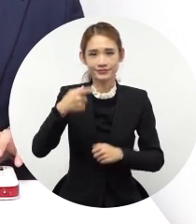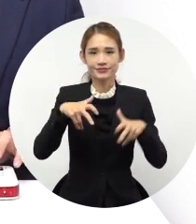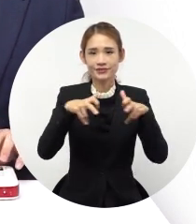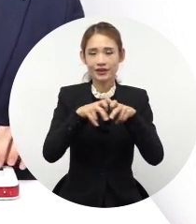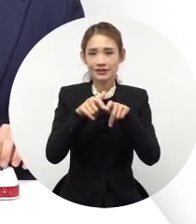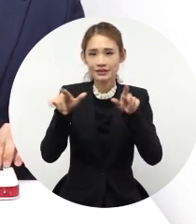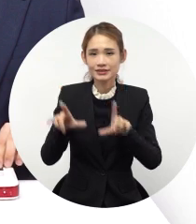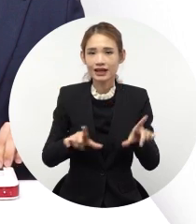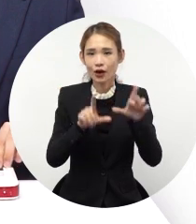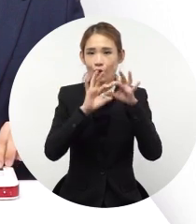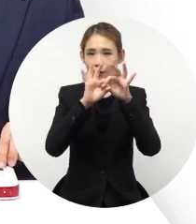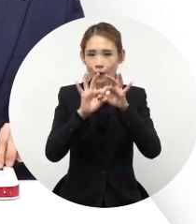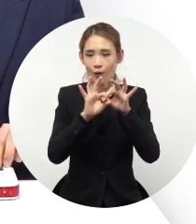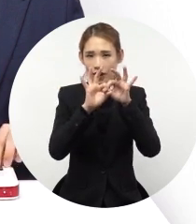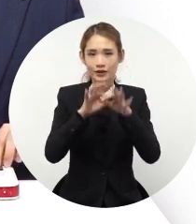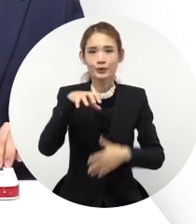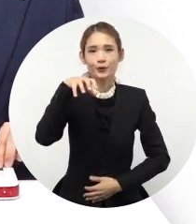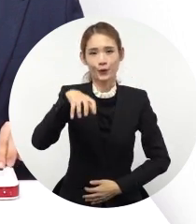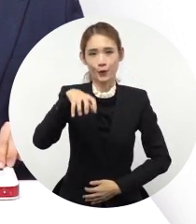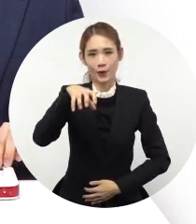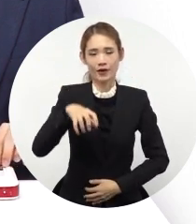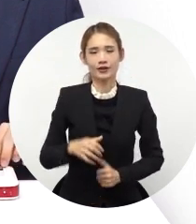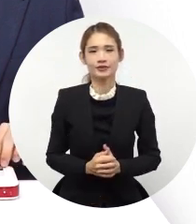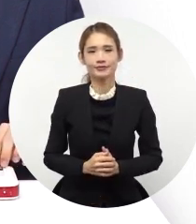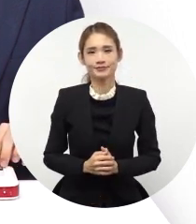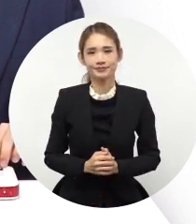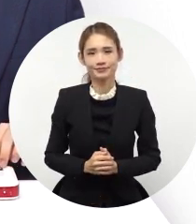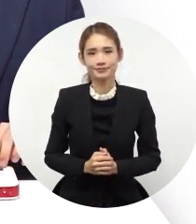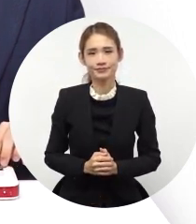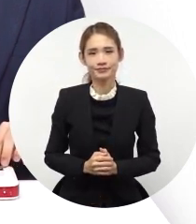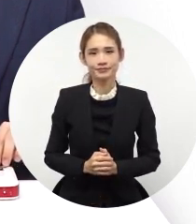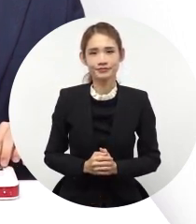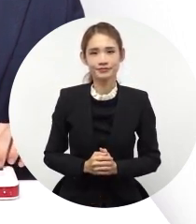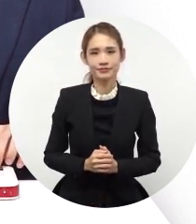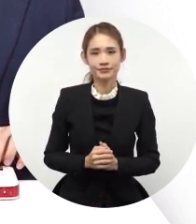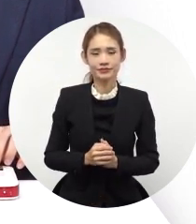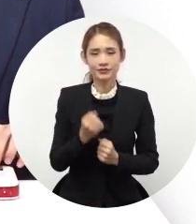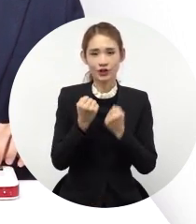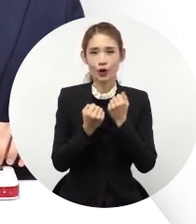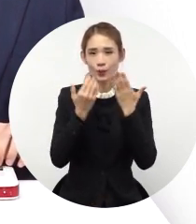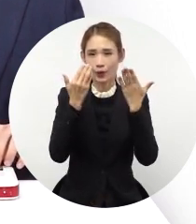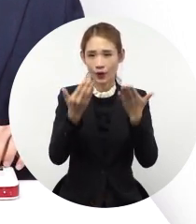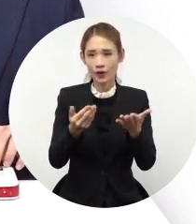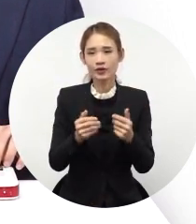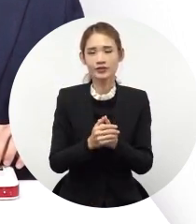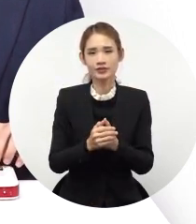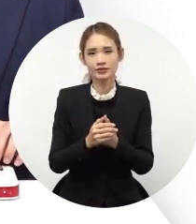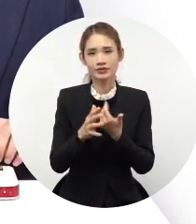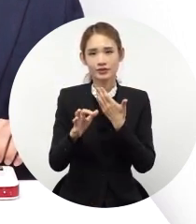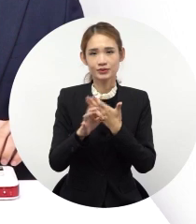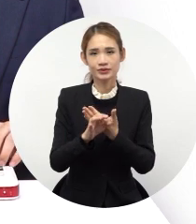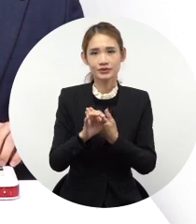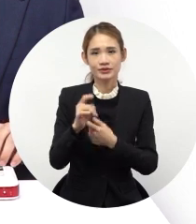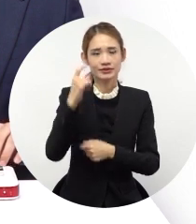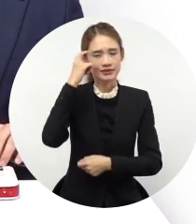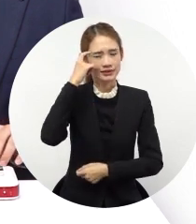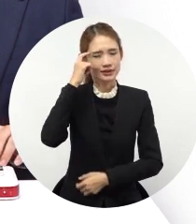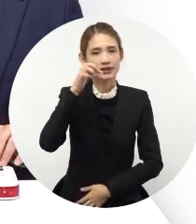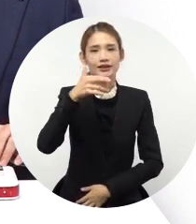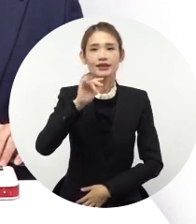다음으로 장애인의 일상과 관련한 공간에 대해서 이야기를 해볼 텐데요. 이 말씀을 드리면서 아무래도 큰